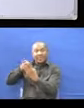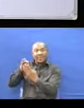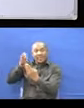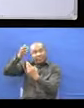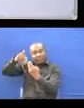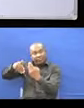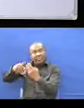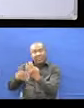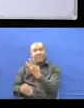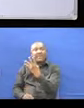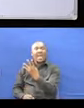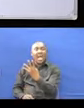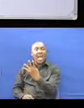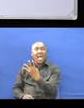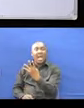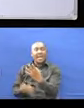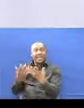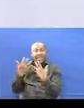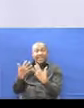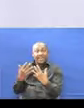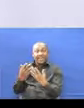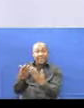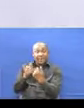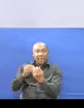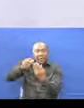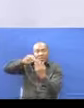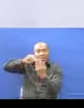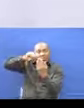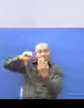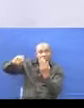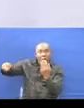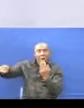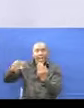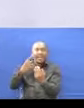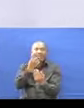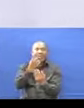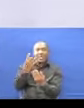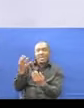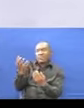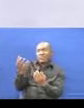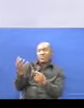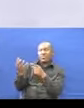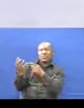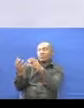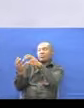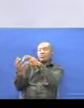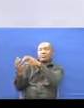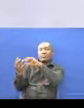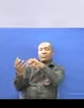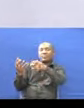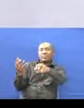vinne. Sasa tunatakiwa tuondoe kipande kimoja katika vinne. Tunaondoa kipande kimoja